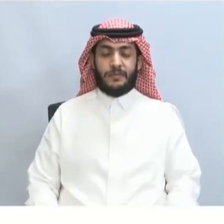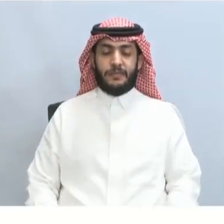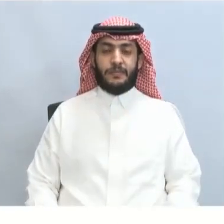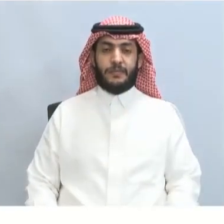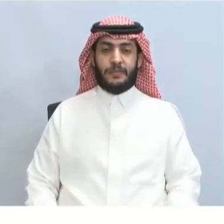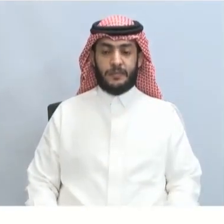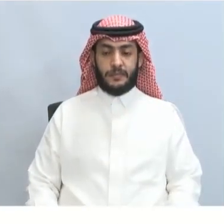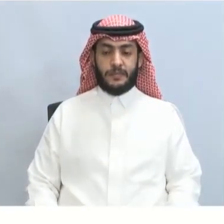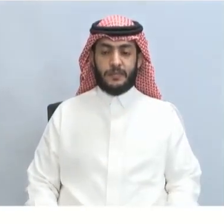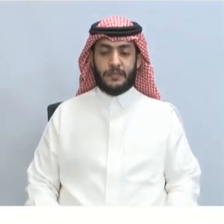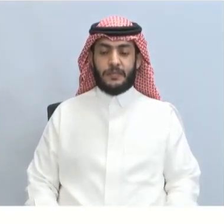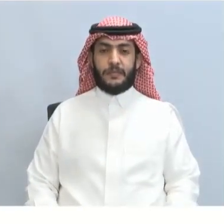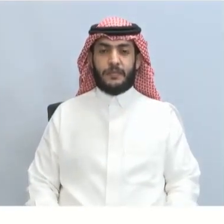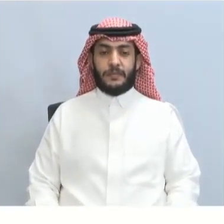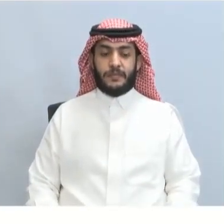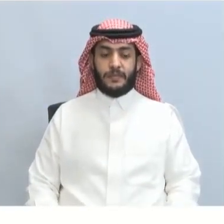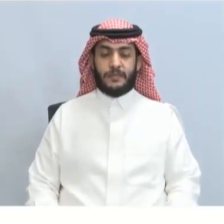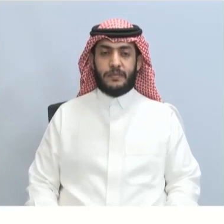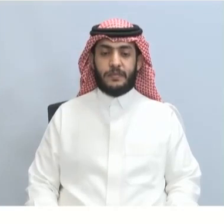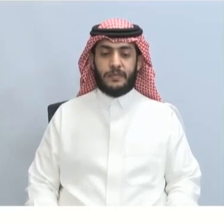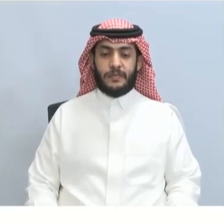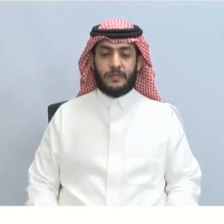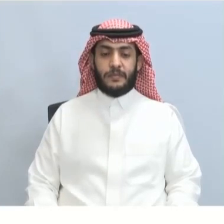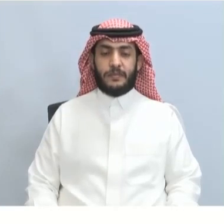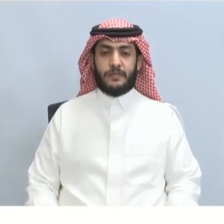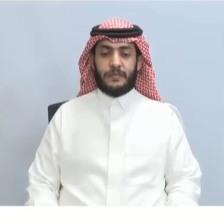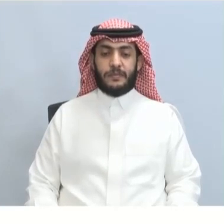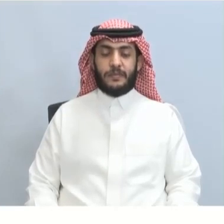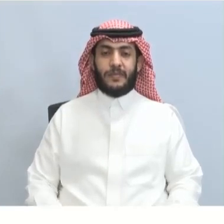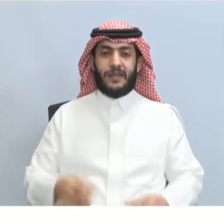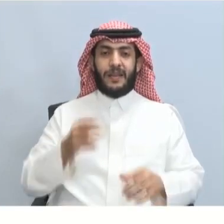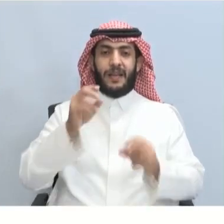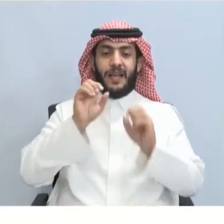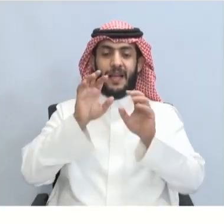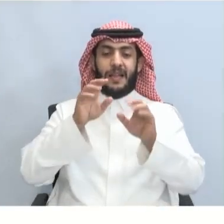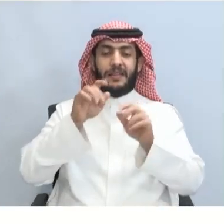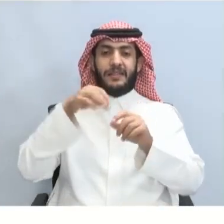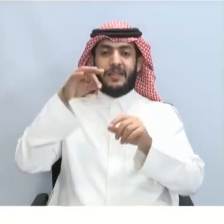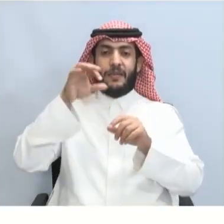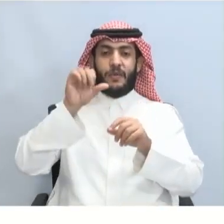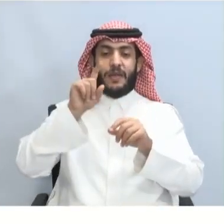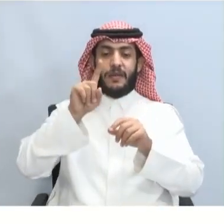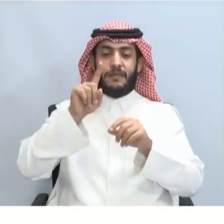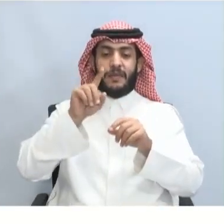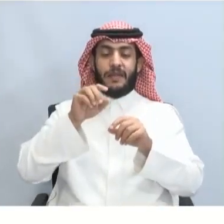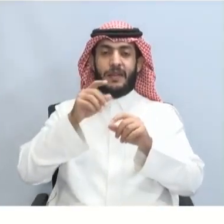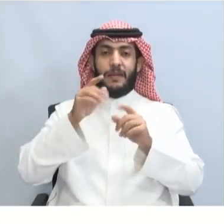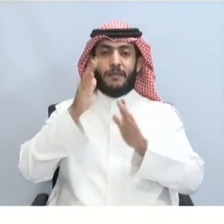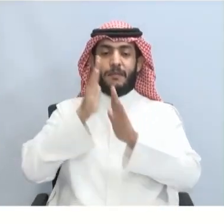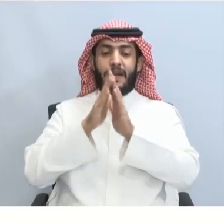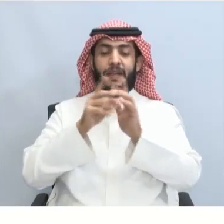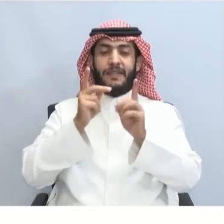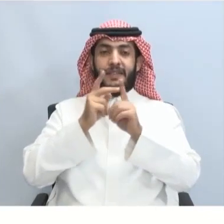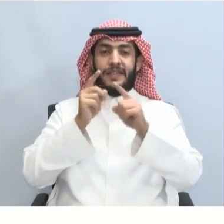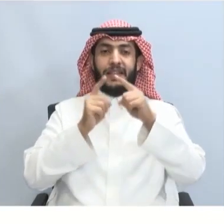بدي وسلاش بدي لعرض صفحه الويب سنفتح ملف اش تي ام ال الذي انشاناه